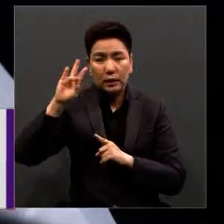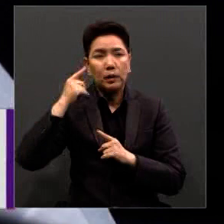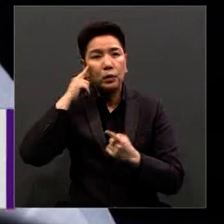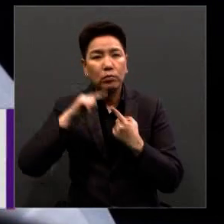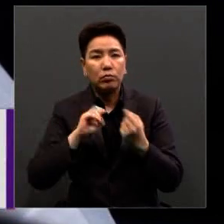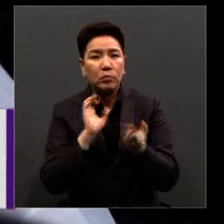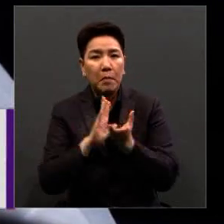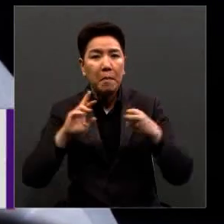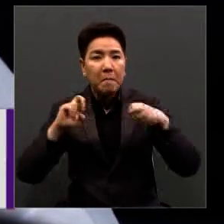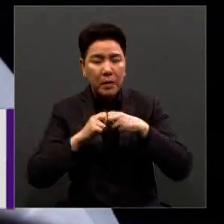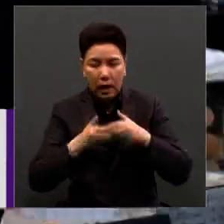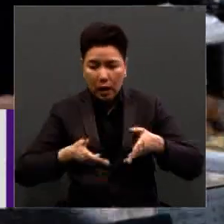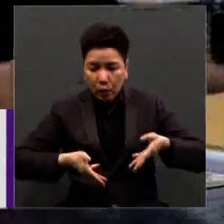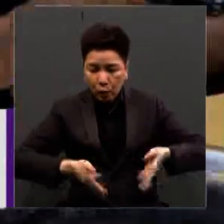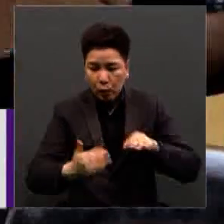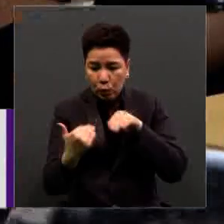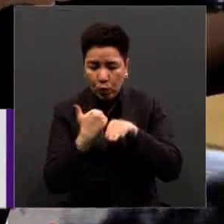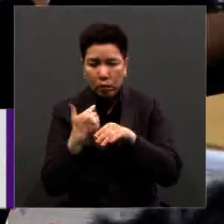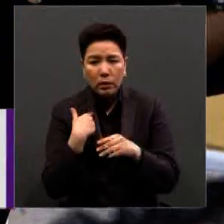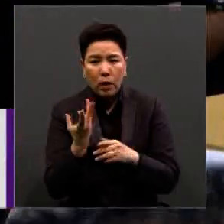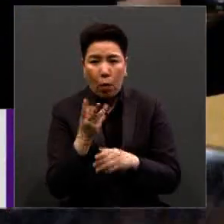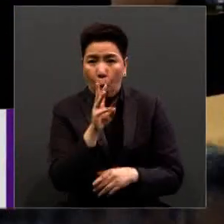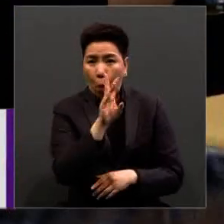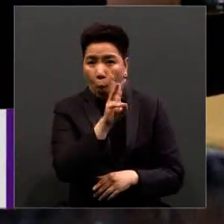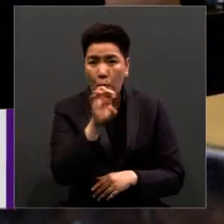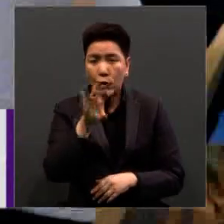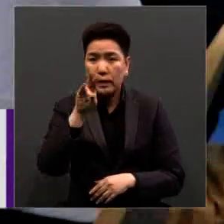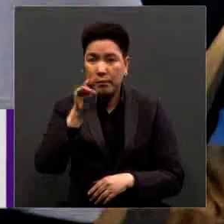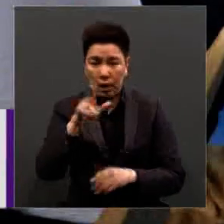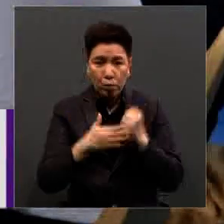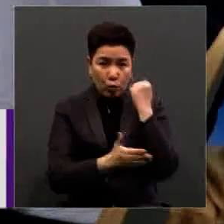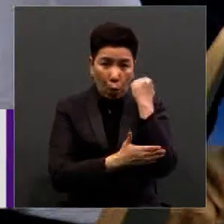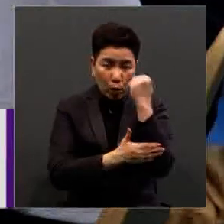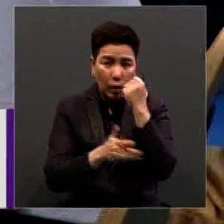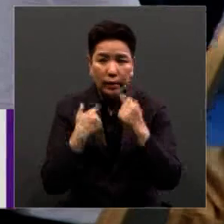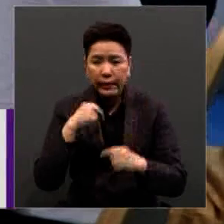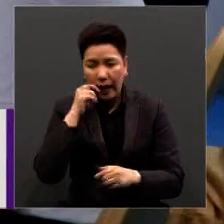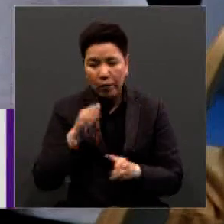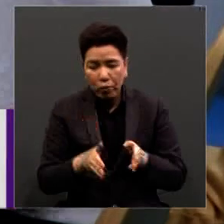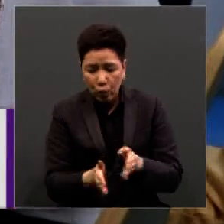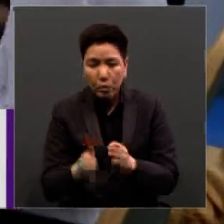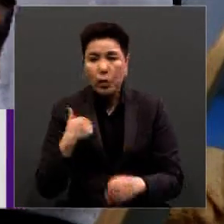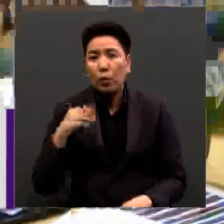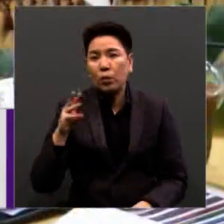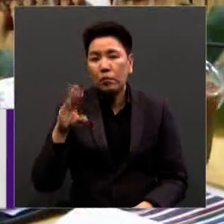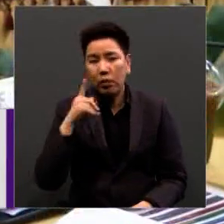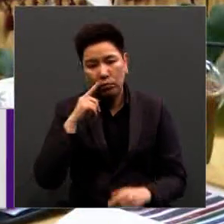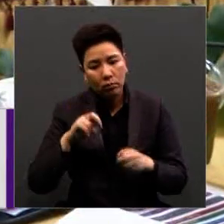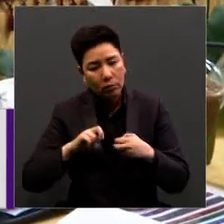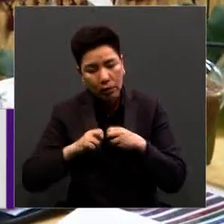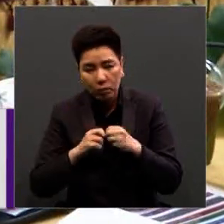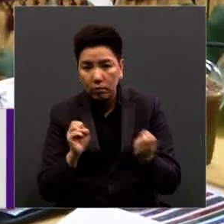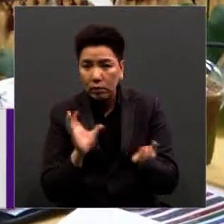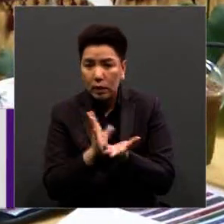ครับทำให้มีปัญหาเรื่องของถนนครับที่มีอยู่จำนวน 673ซอยคลองอีก 65คลองครับก็จะเกิดการ